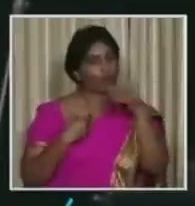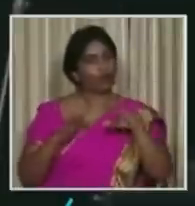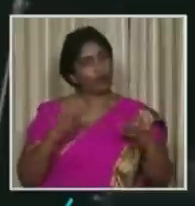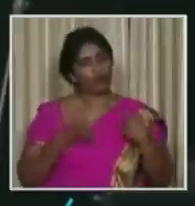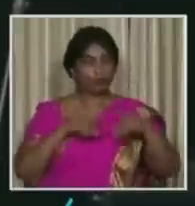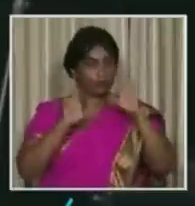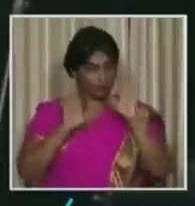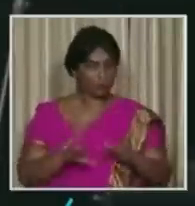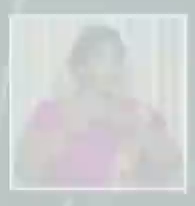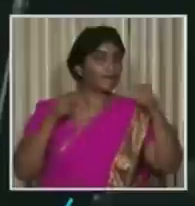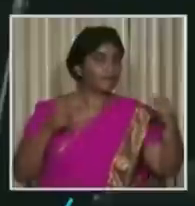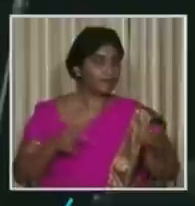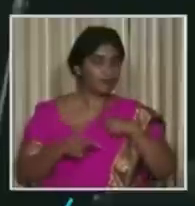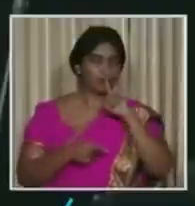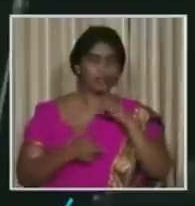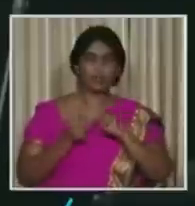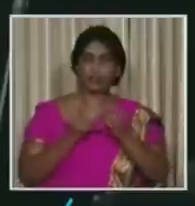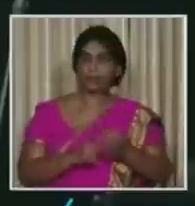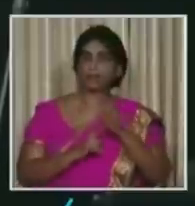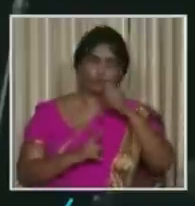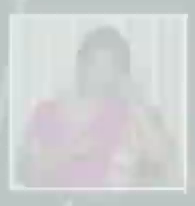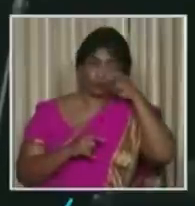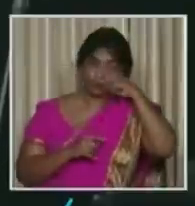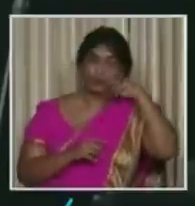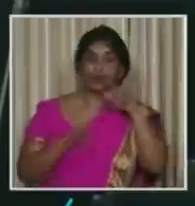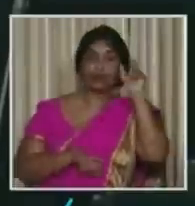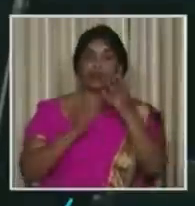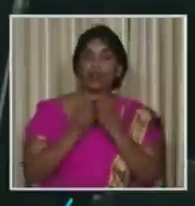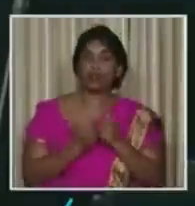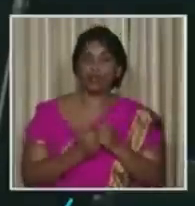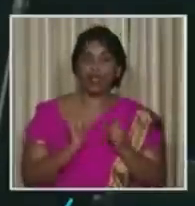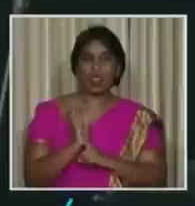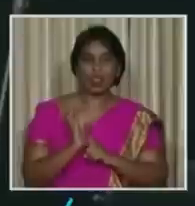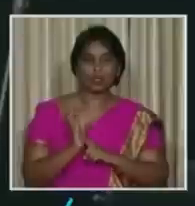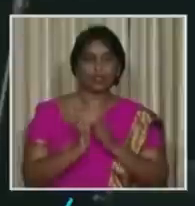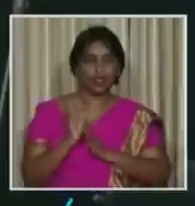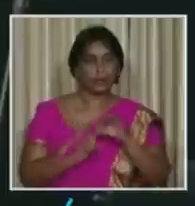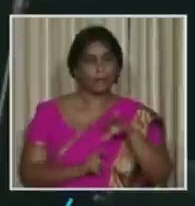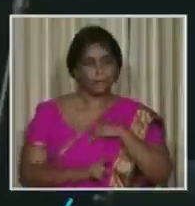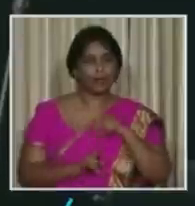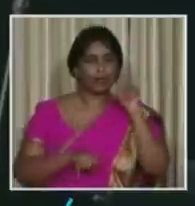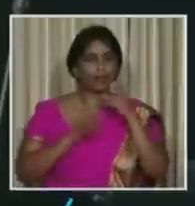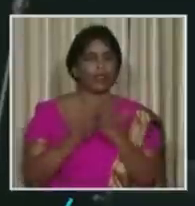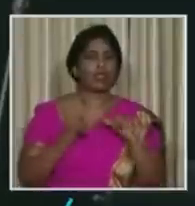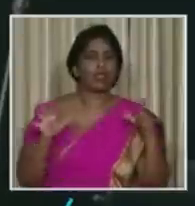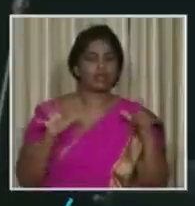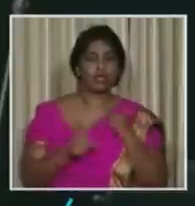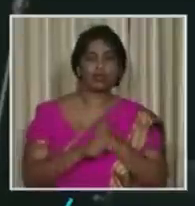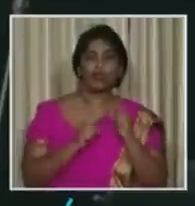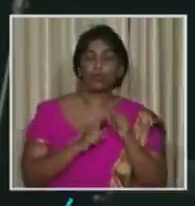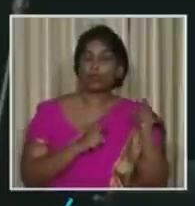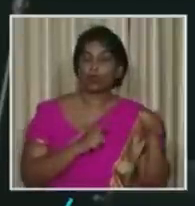වෙලාවක මැතිවරණේ තියන්න අපි ලෑස්ති. දැන් සජිත් ප්‍රේමදාස මහත්තයාව නාවල පිටි. කීයද හිටියේ? කිරියල් ඇමතිතුමාම පිළිගත්ත ඉන්දියා 700යි. ගම්පල කීයද